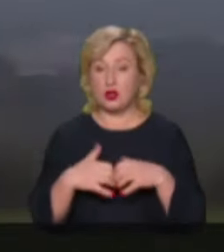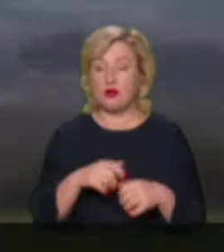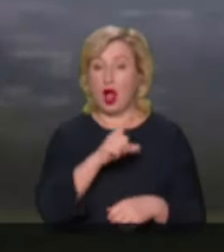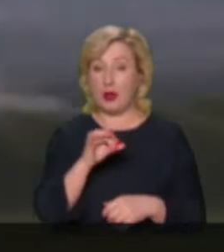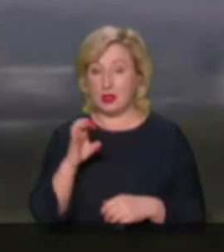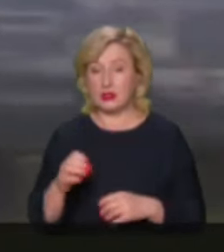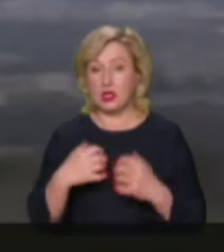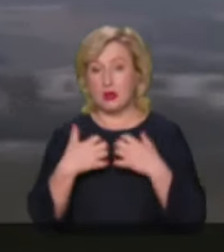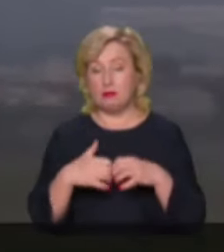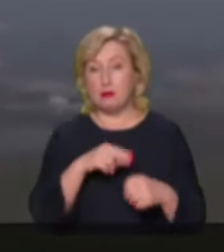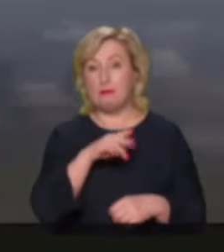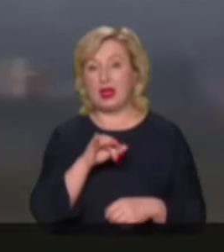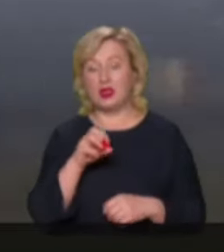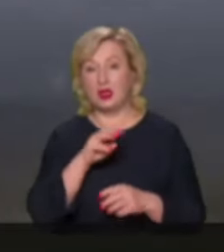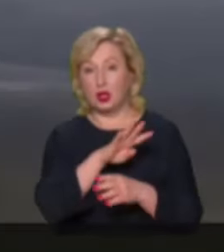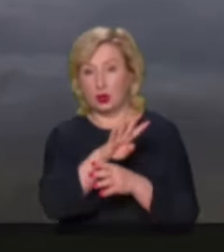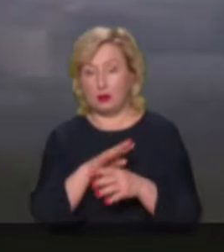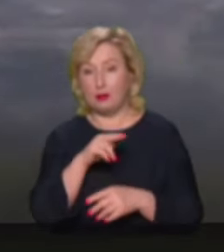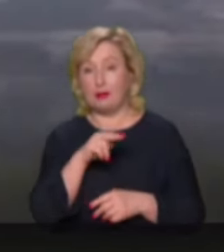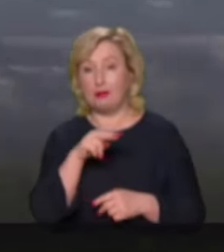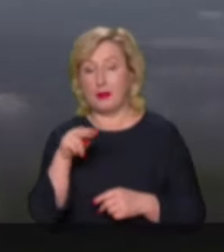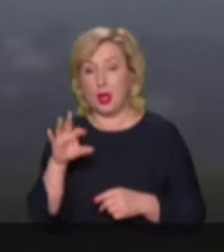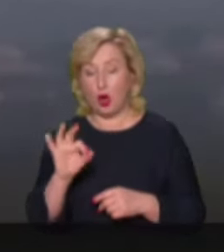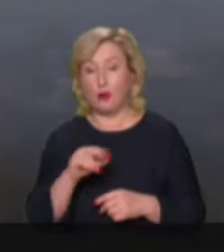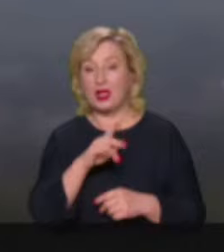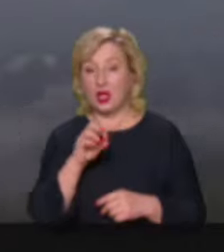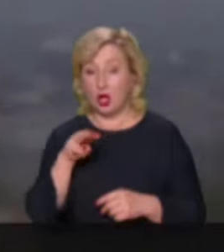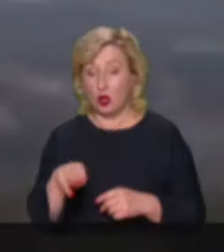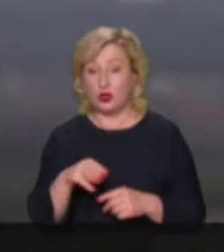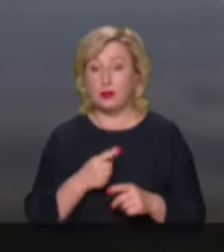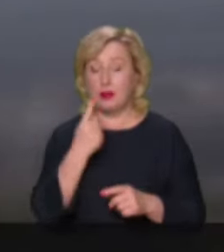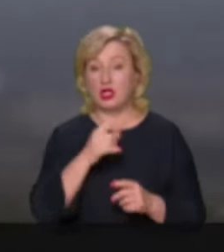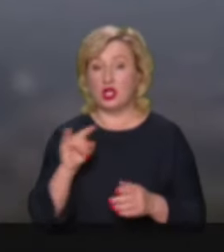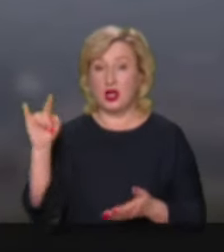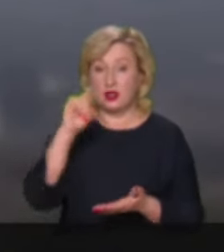ППО «Петріот». Як відомо, Пентагон припускає, що Україна отримує перші літаки